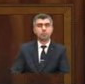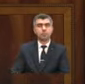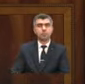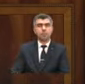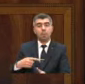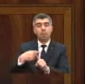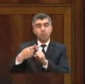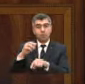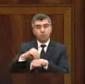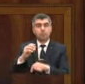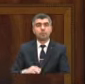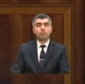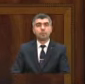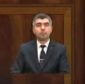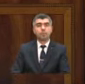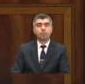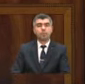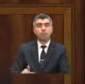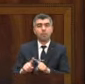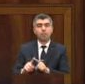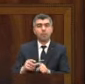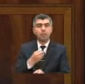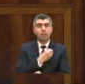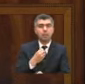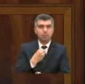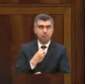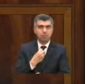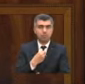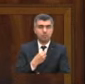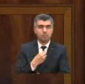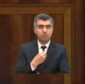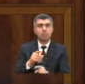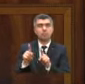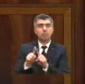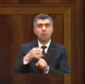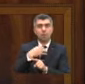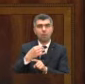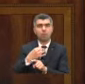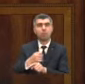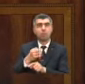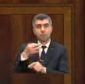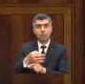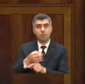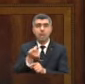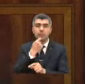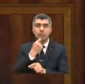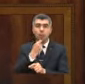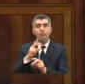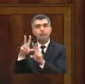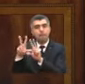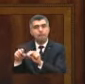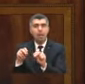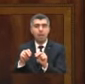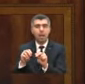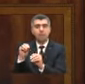وأيضا تخفيف كلفة الفاتورة الطبية عن طريق تعزيز استعمال الأدوية الجنيسة اللي درت فيه